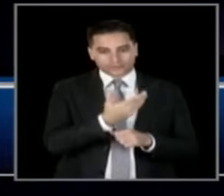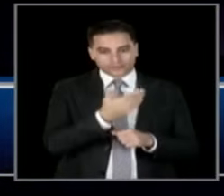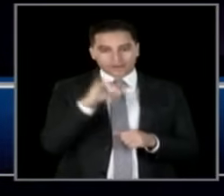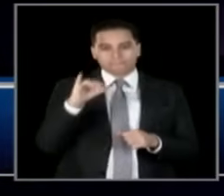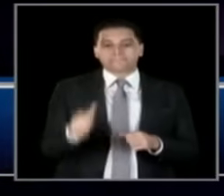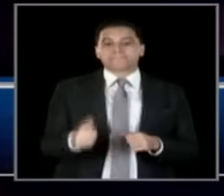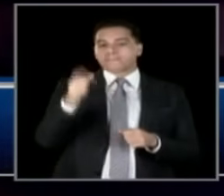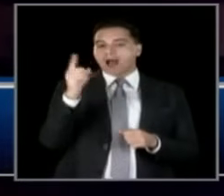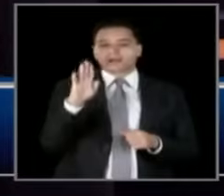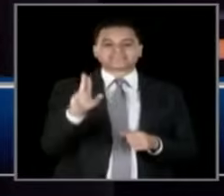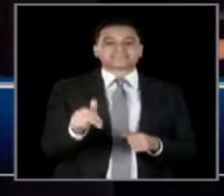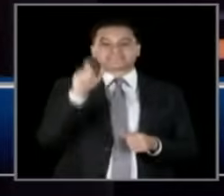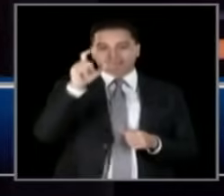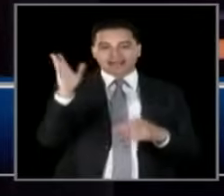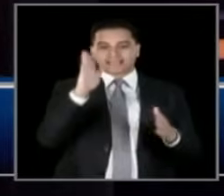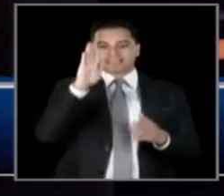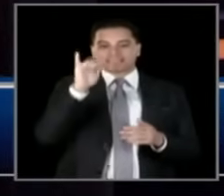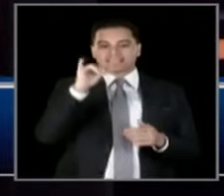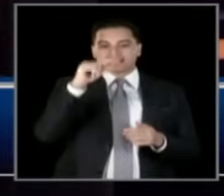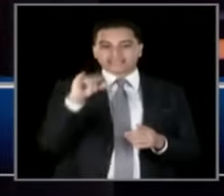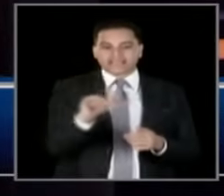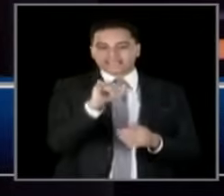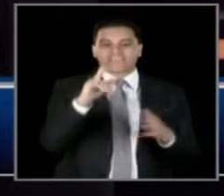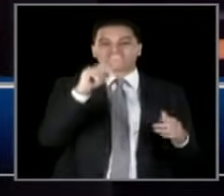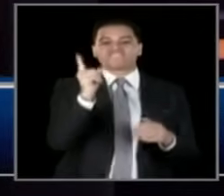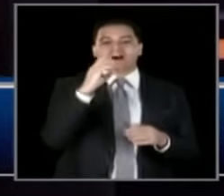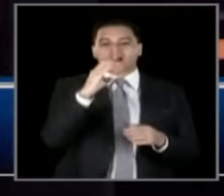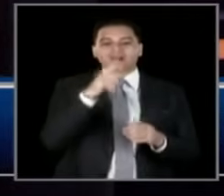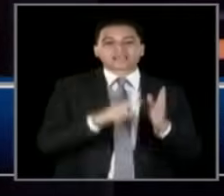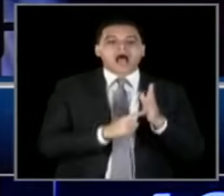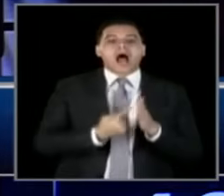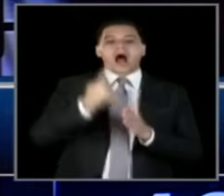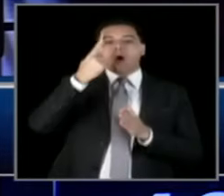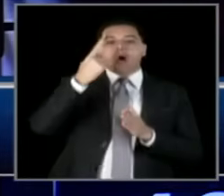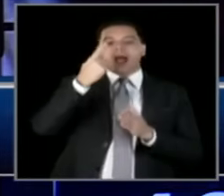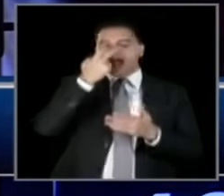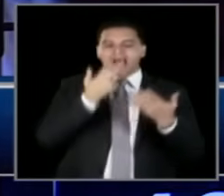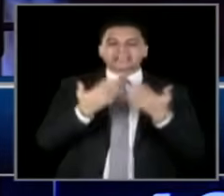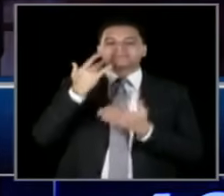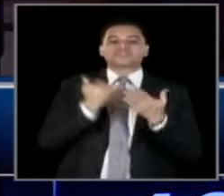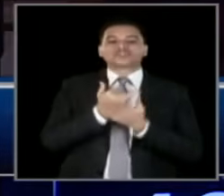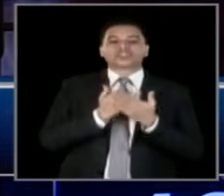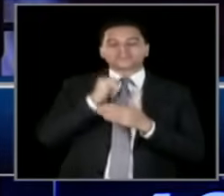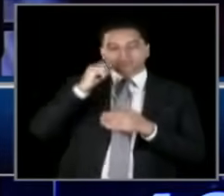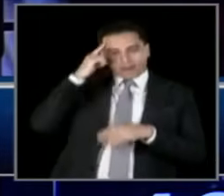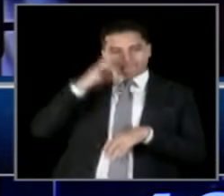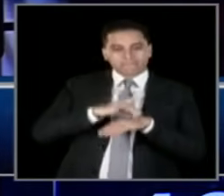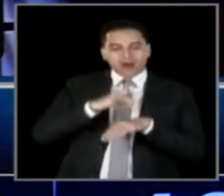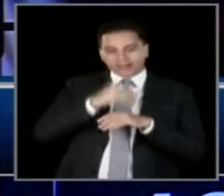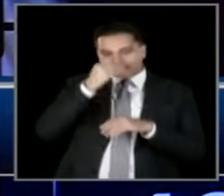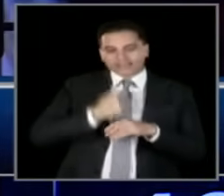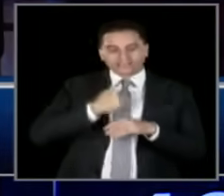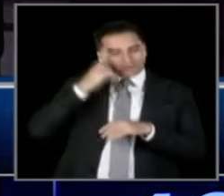مارستان سيدي فرج من أوائل مستشفيات الأمراض النفسية في العالم، ففي أي دولة